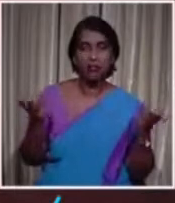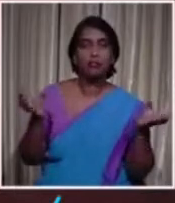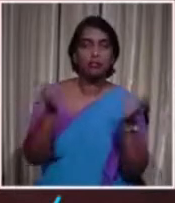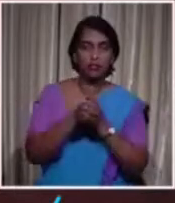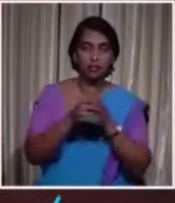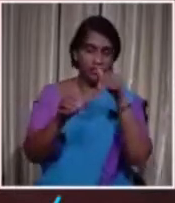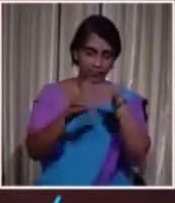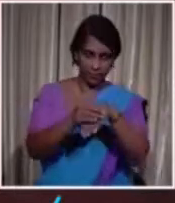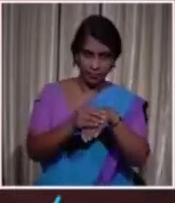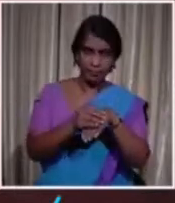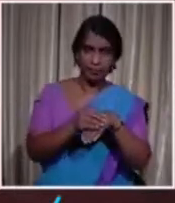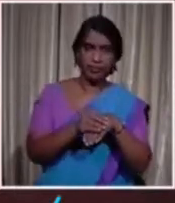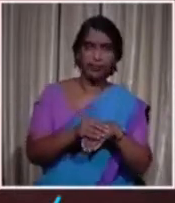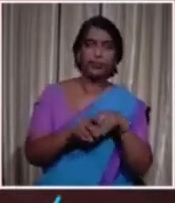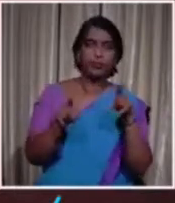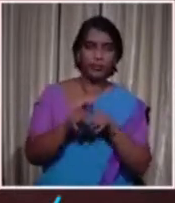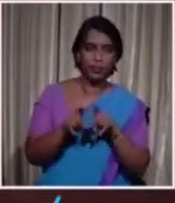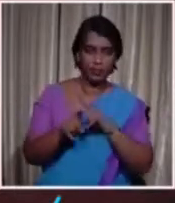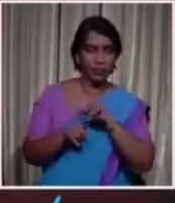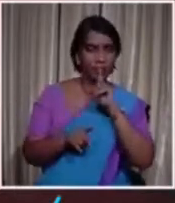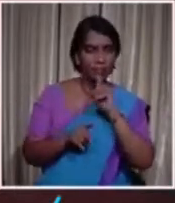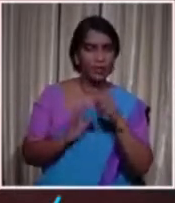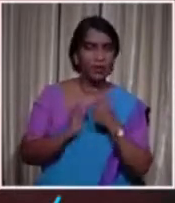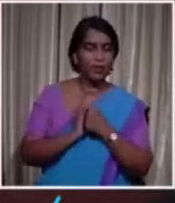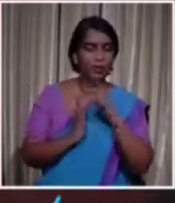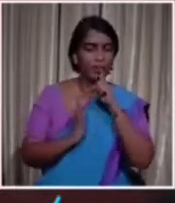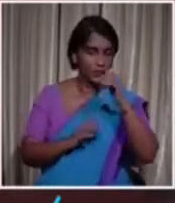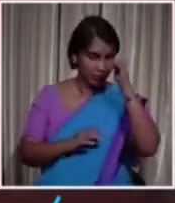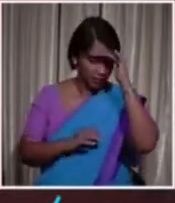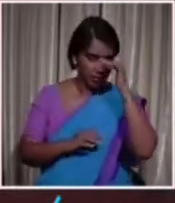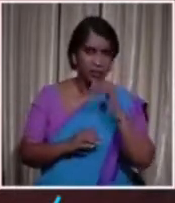ඉන්න තැන. එනිසා මතක තියාගන්න කරු කතානායකතුමනි.